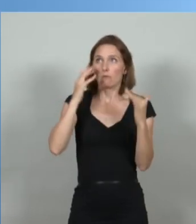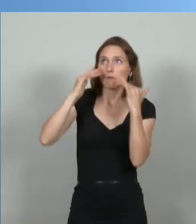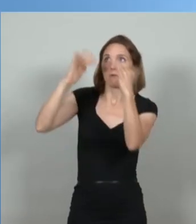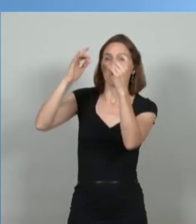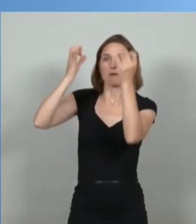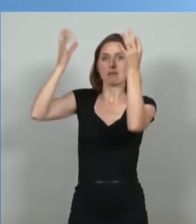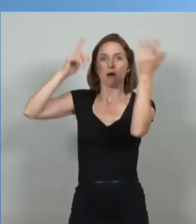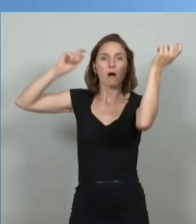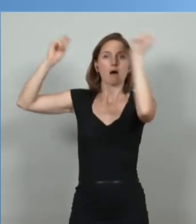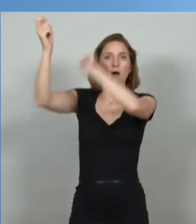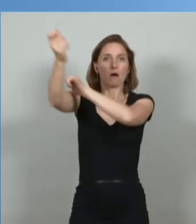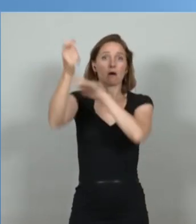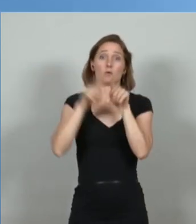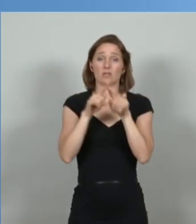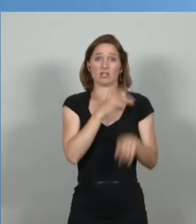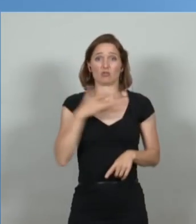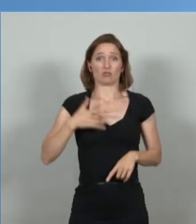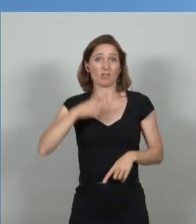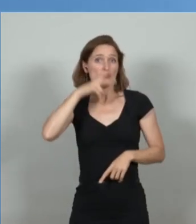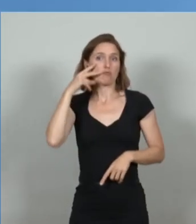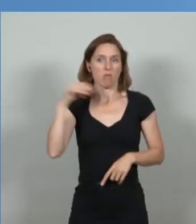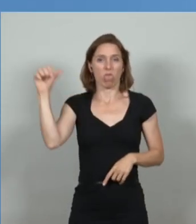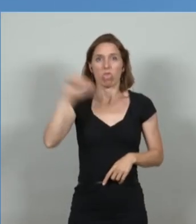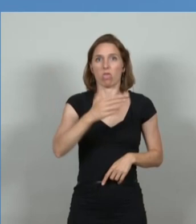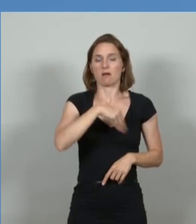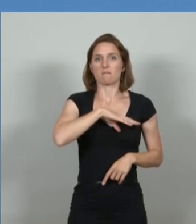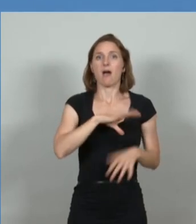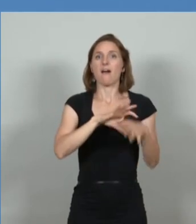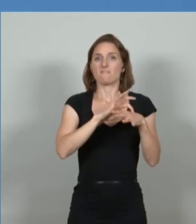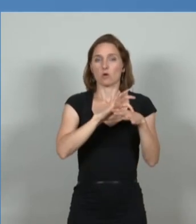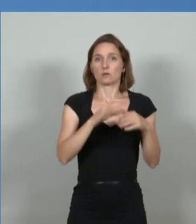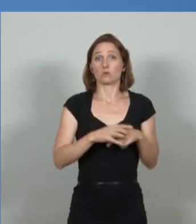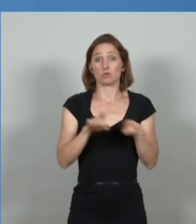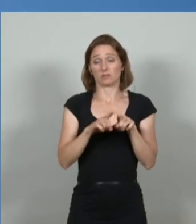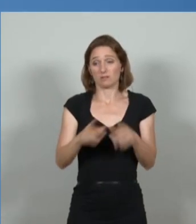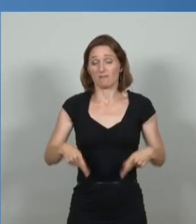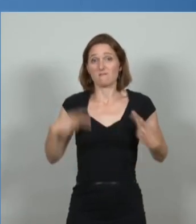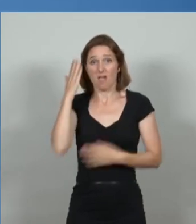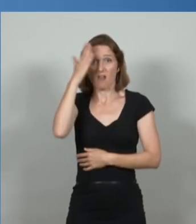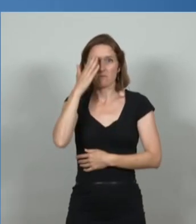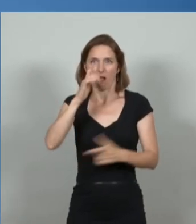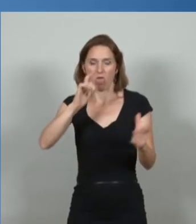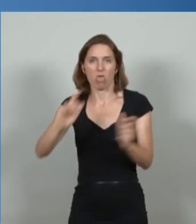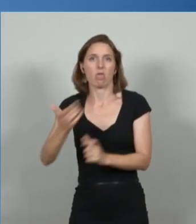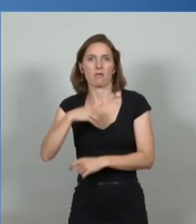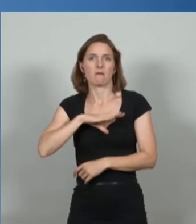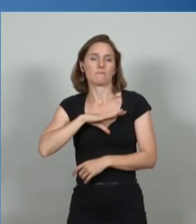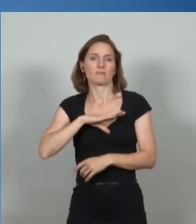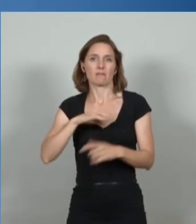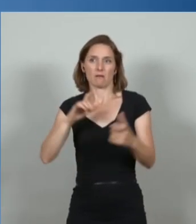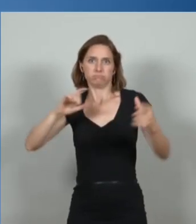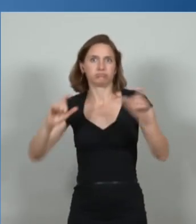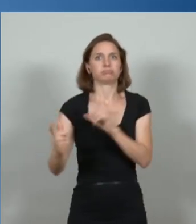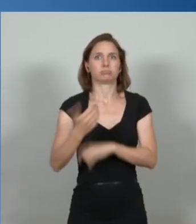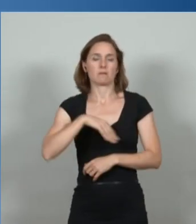santé humaine et bien sûr sur la condition animale pour y parvenir limiter la publicité pour les produits d'origine animale est un pas nécessaire afin de